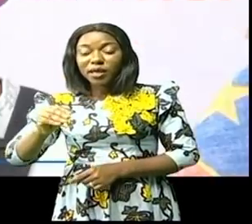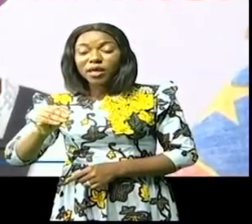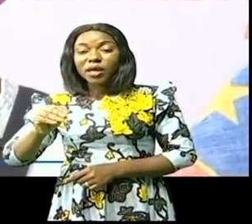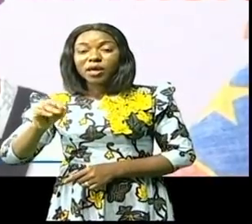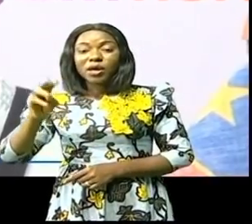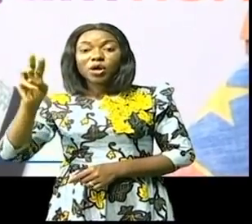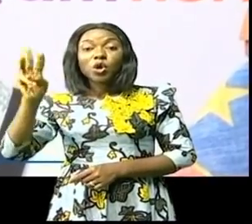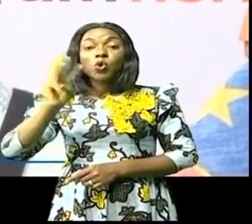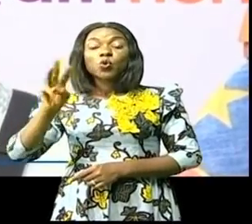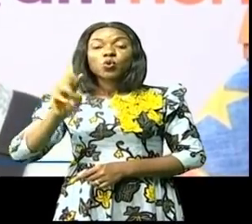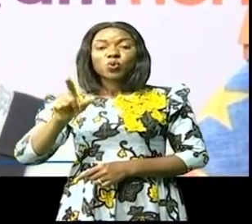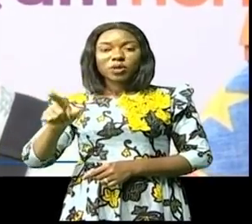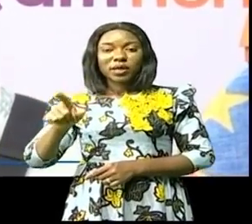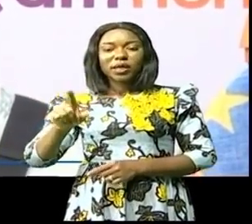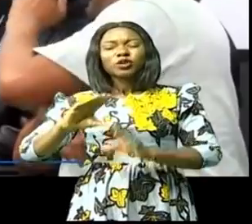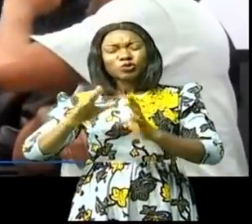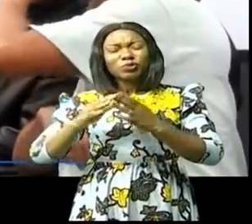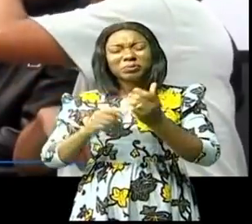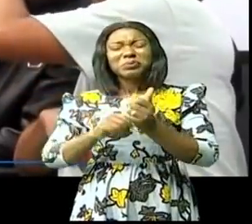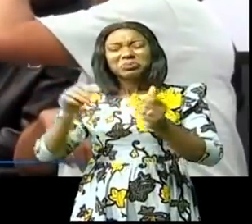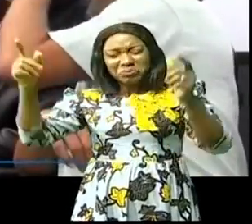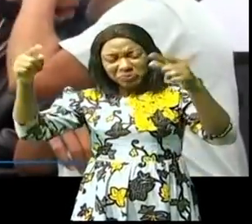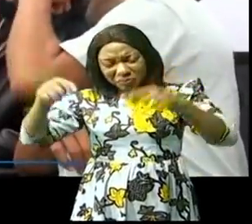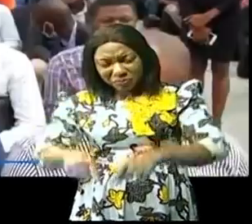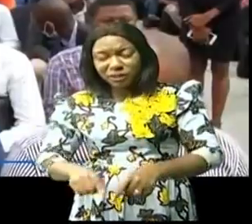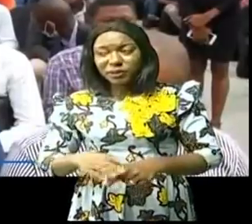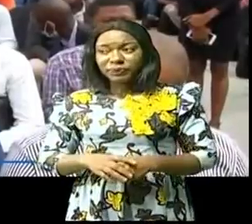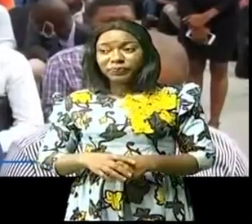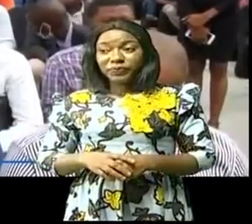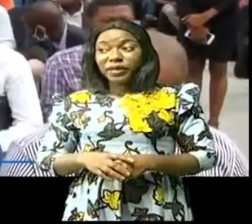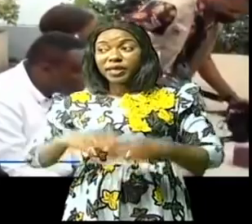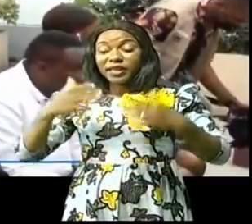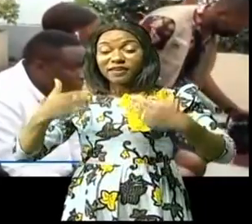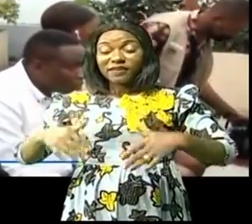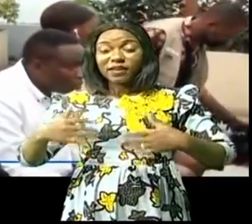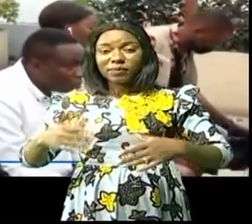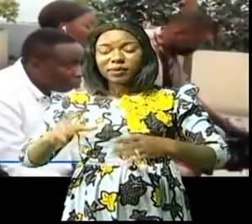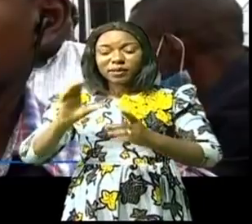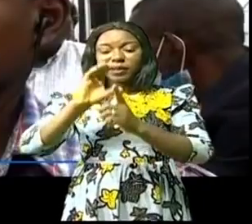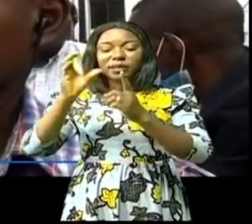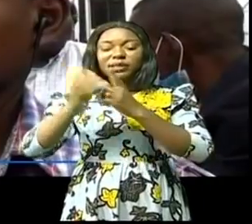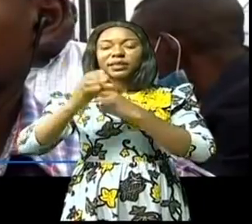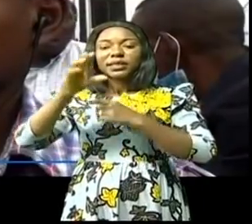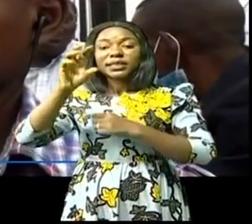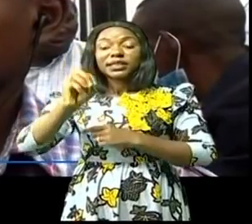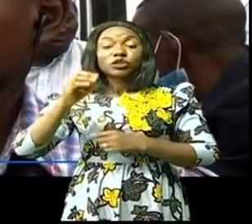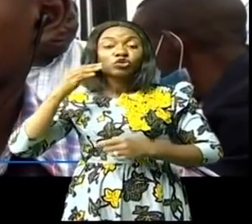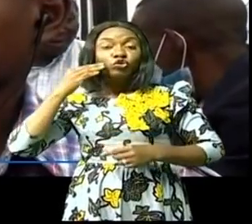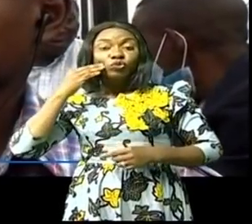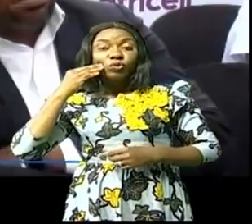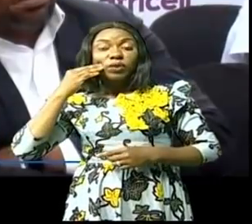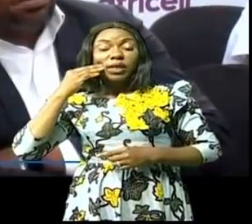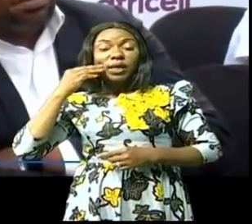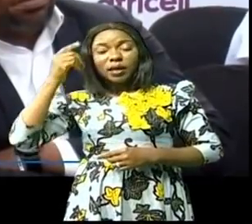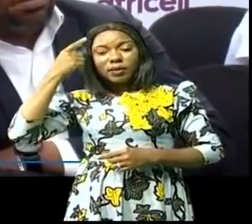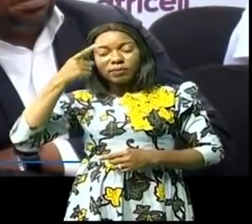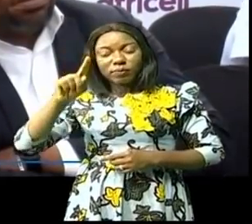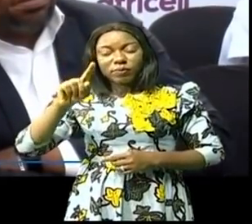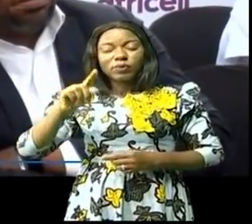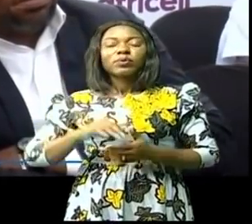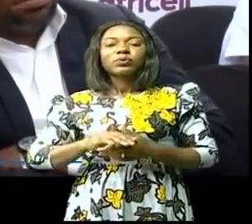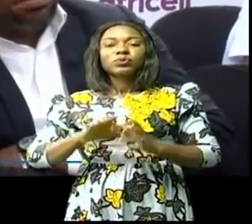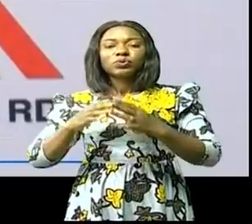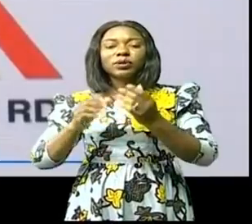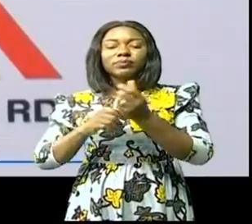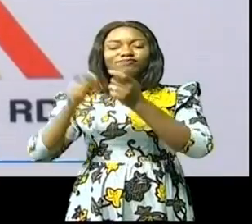Werason, le prince Alain Makaba, tous présents. L'événement culturel de ce 30 juin retient l'attention du continent noir et